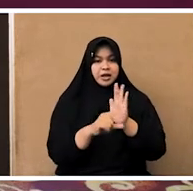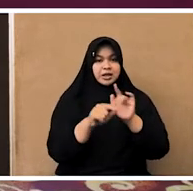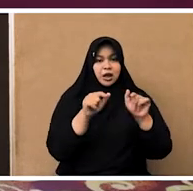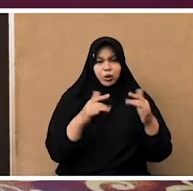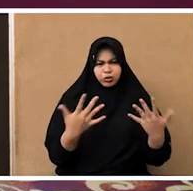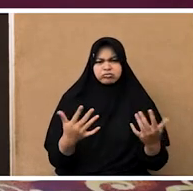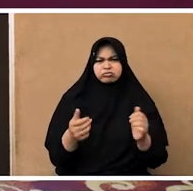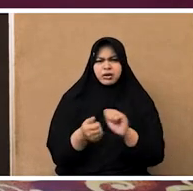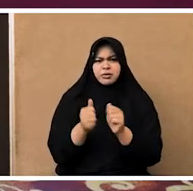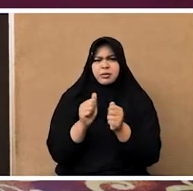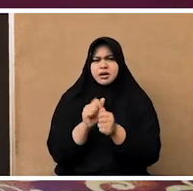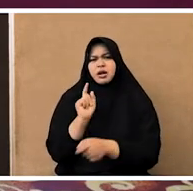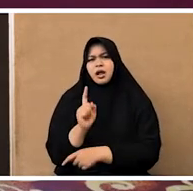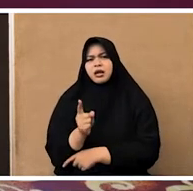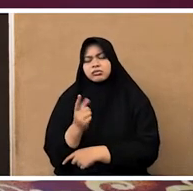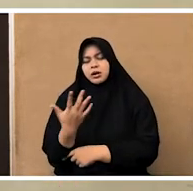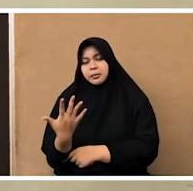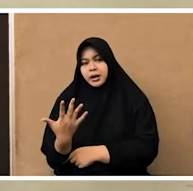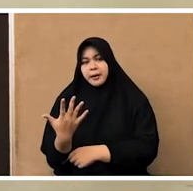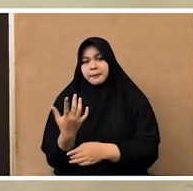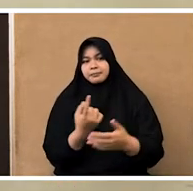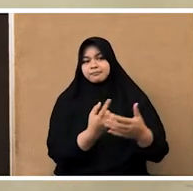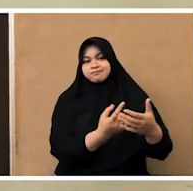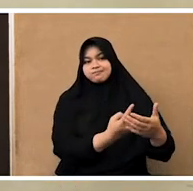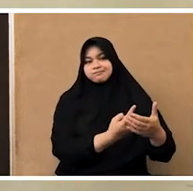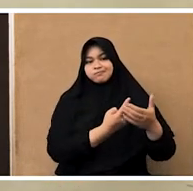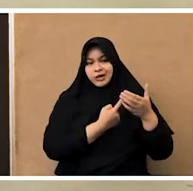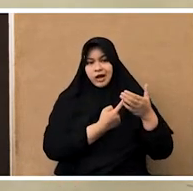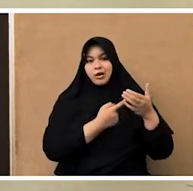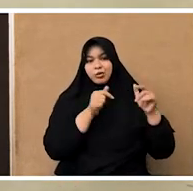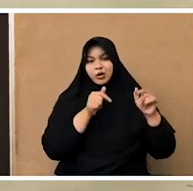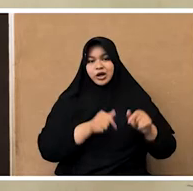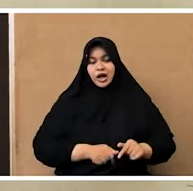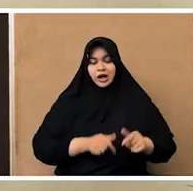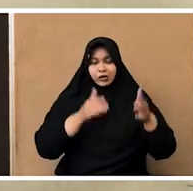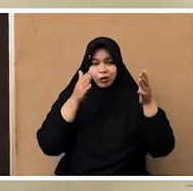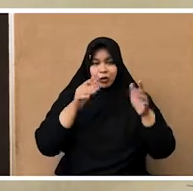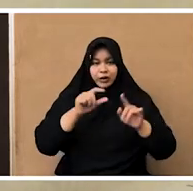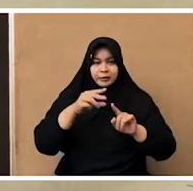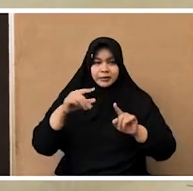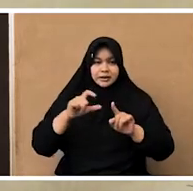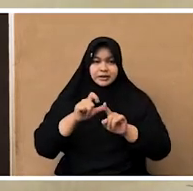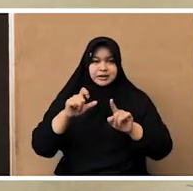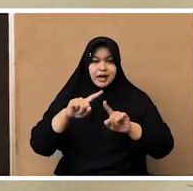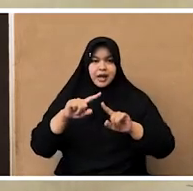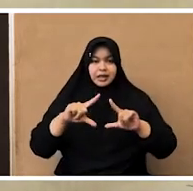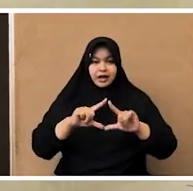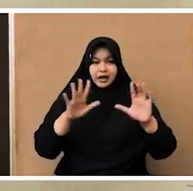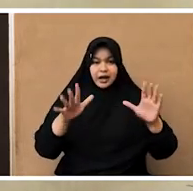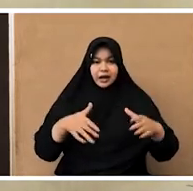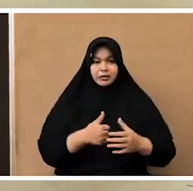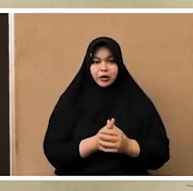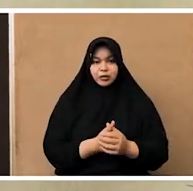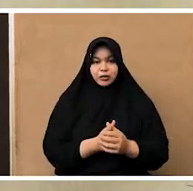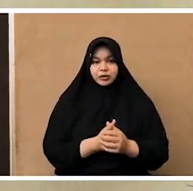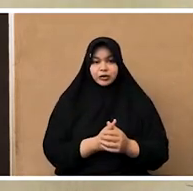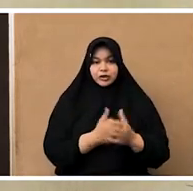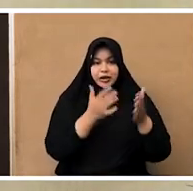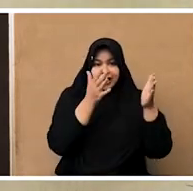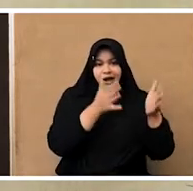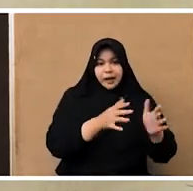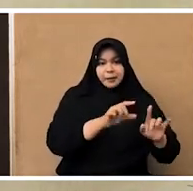bermasalah karena Pengampuan yang kita kenal di dalam konteks perdata ternyata dalam konteks delik aduan